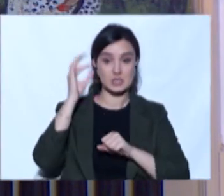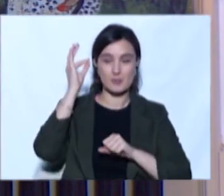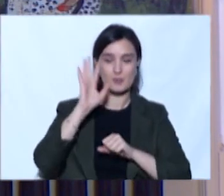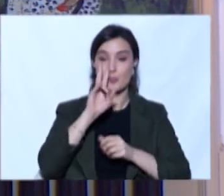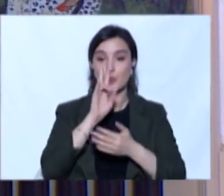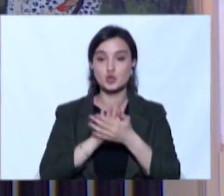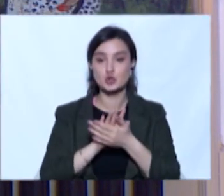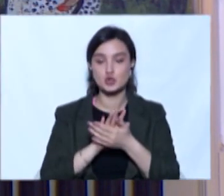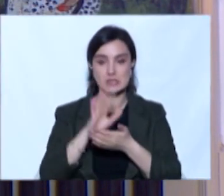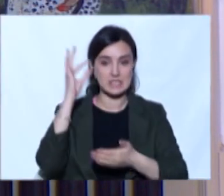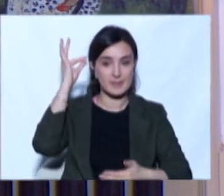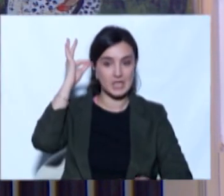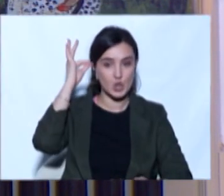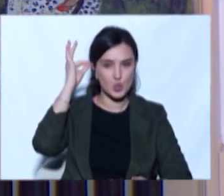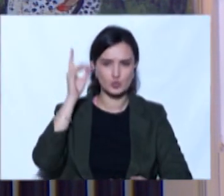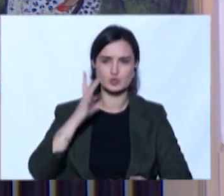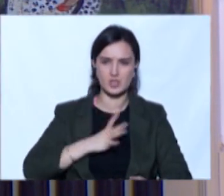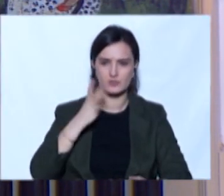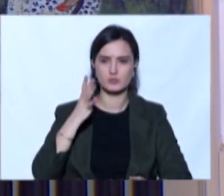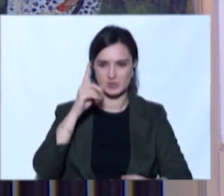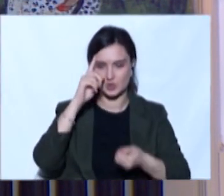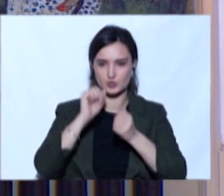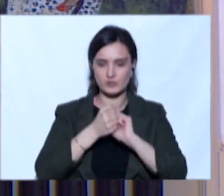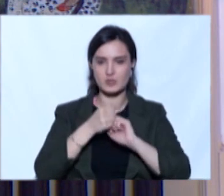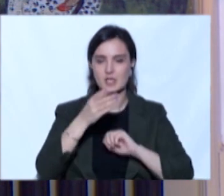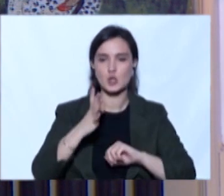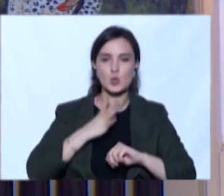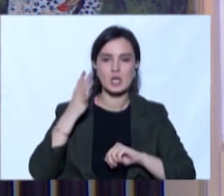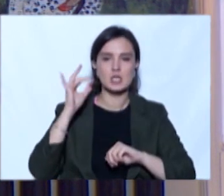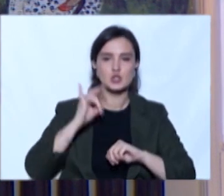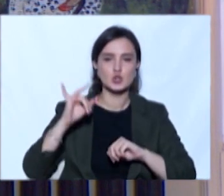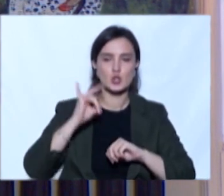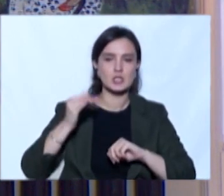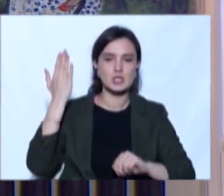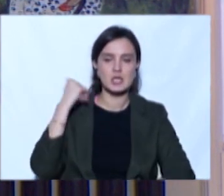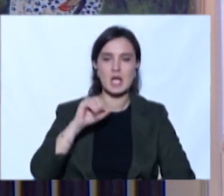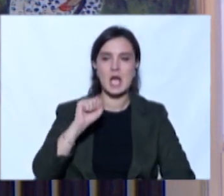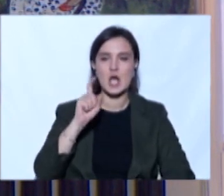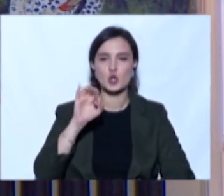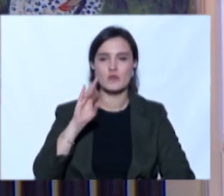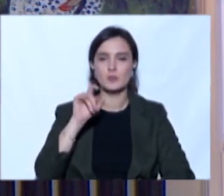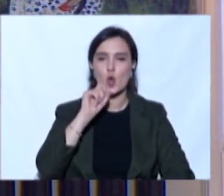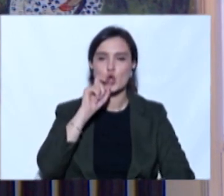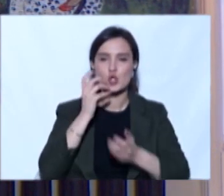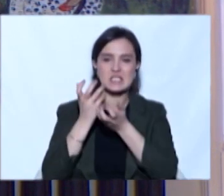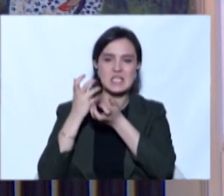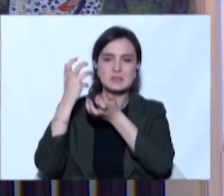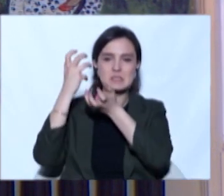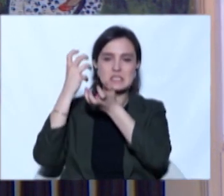ბოდიში გახსოვთ რომ გავიარეთ არგონავტების მითი და იქ ვისაუბრეთ ხო, იქ ოქროს საწმისზე და